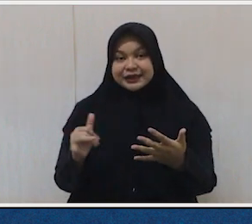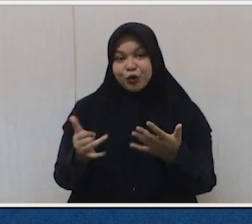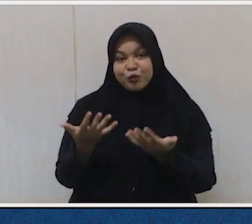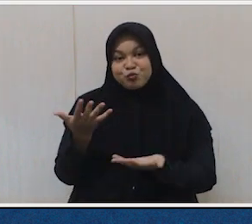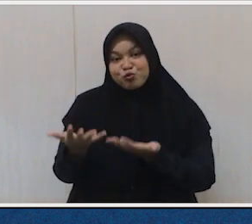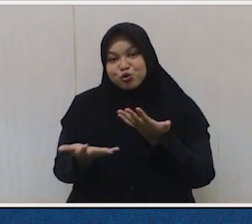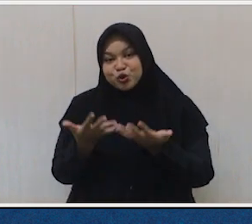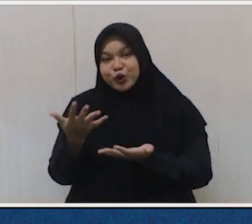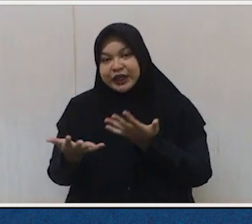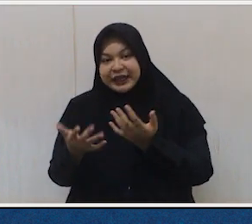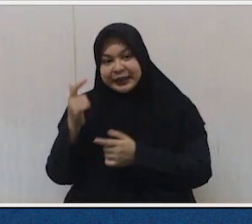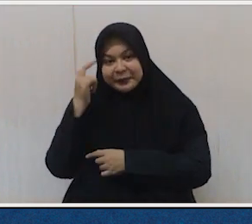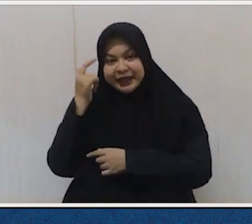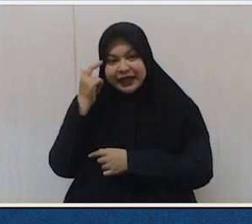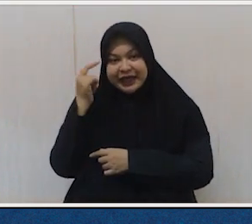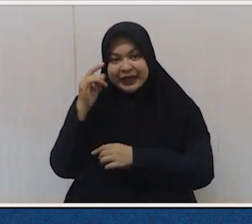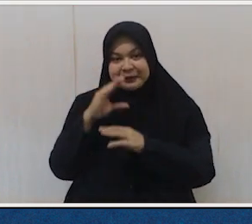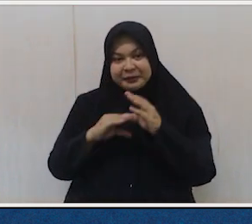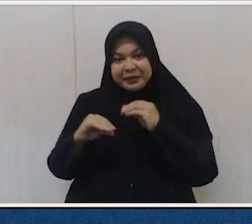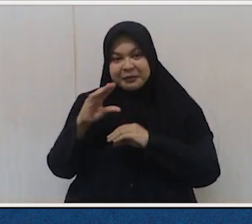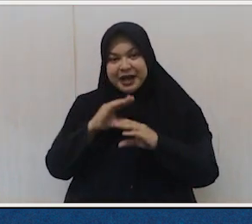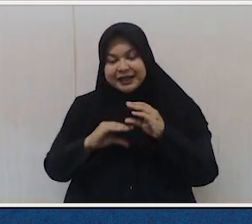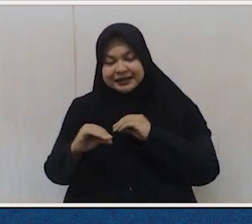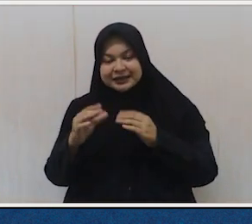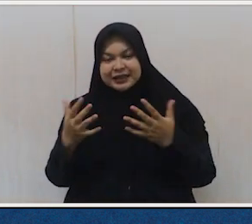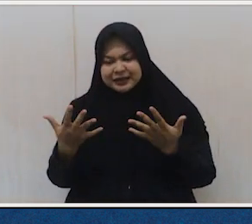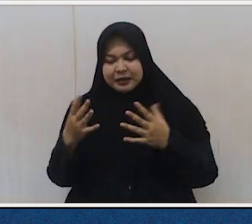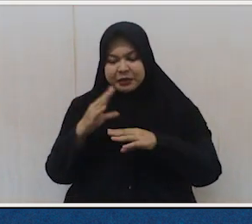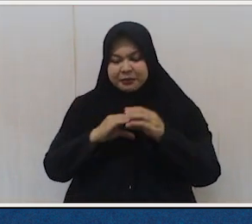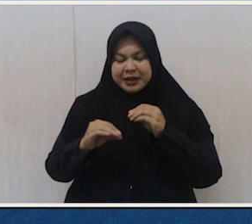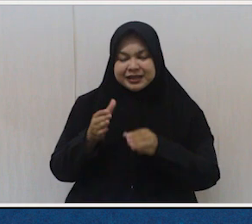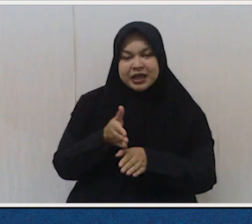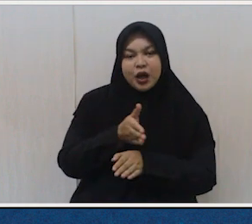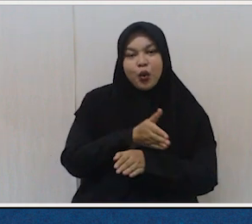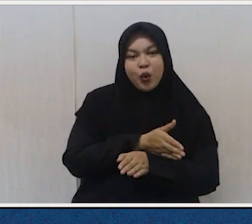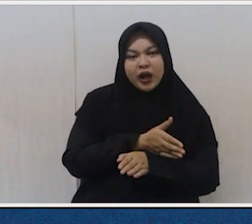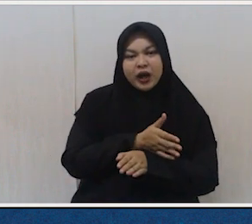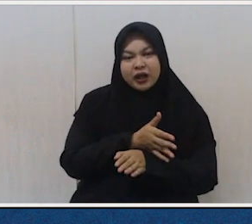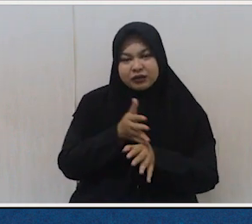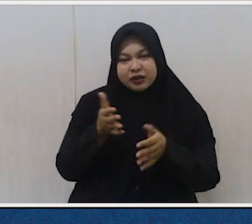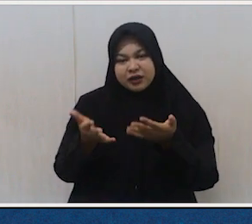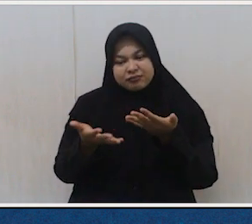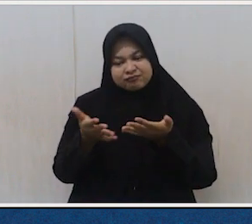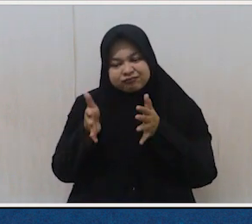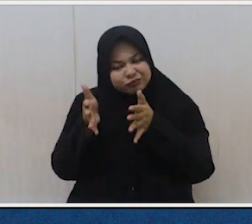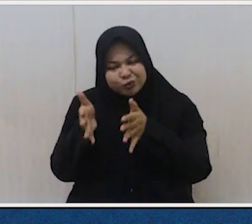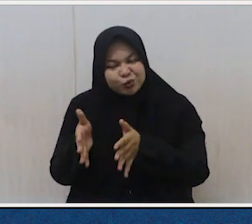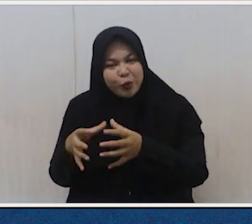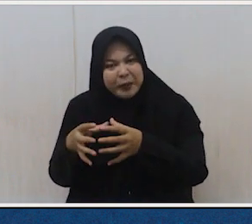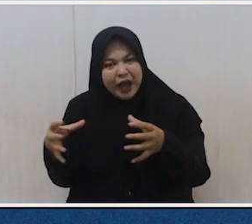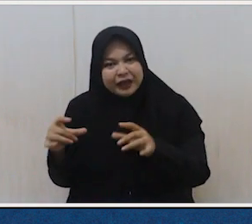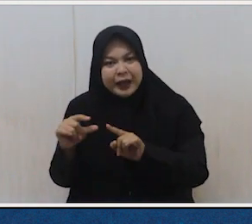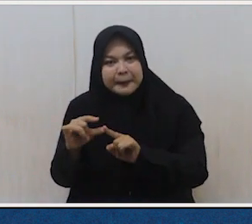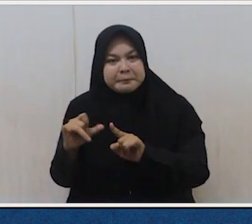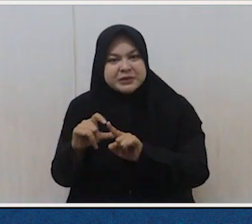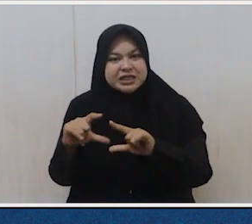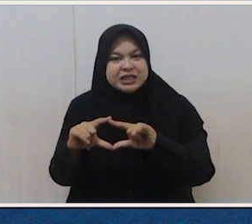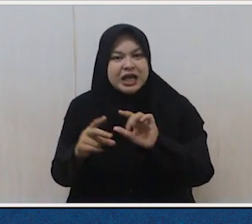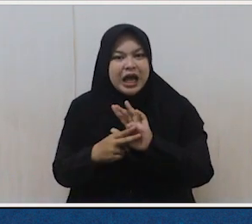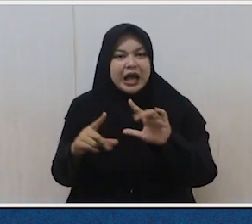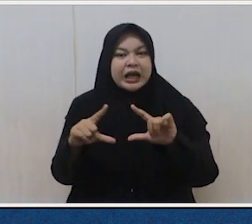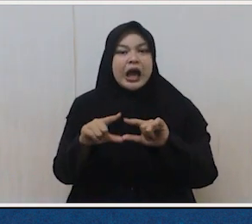ini ini juga mungkin saya refleksinya dari pembahasan ya pembahasan tuh memang dari awal cenderung pidana mas karena